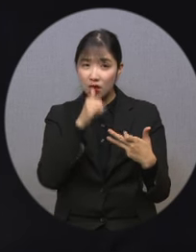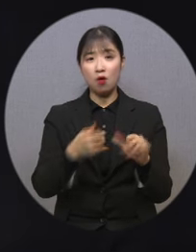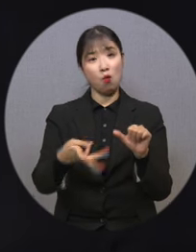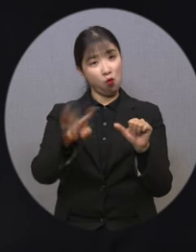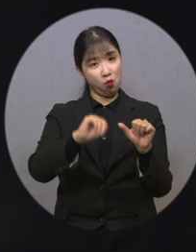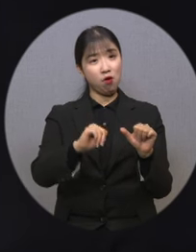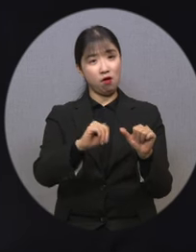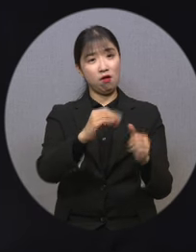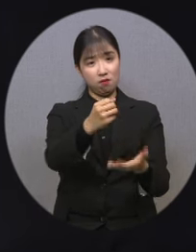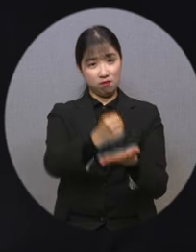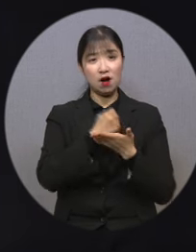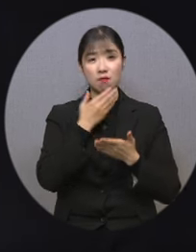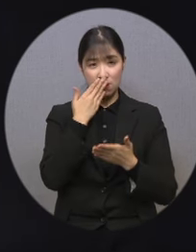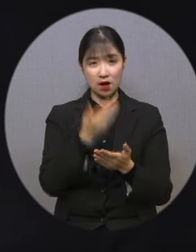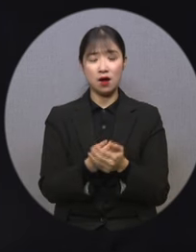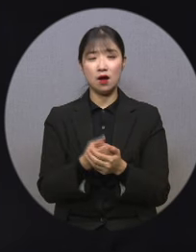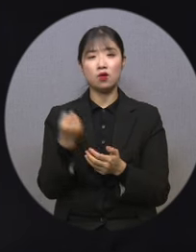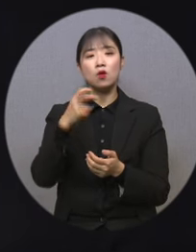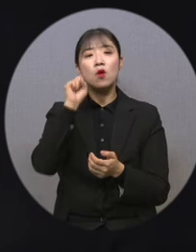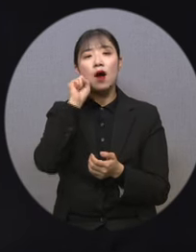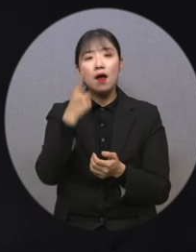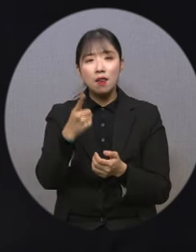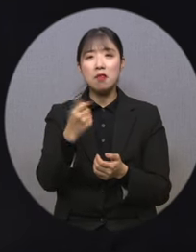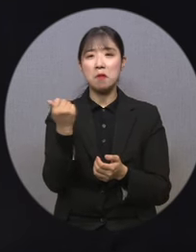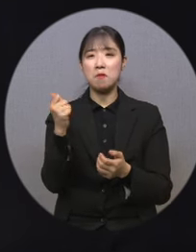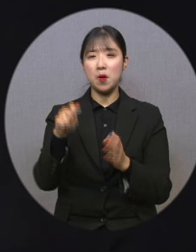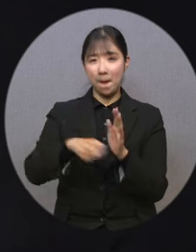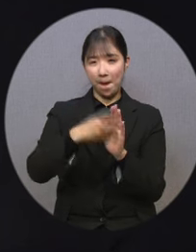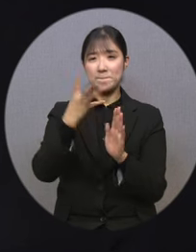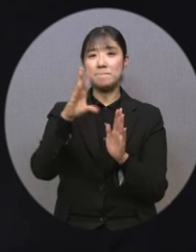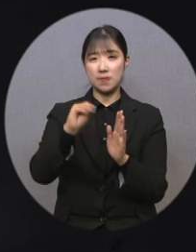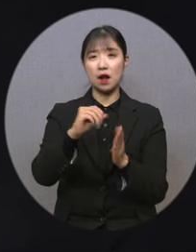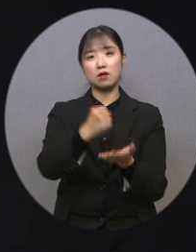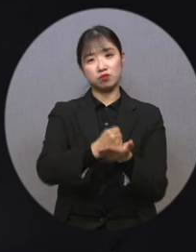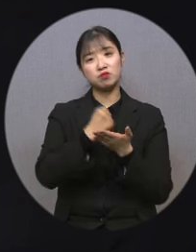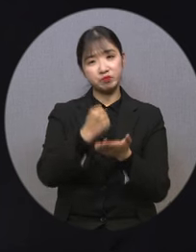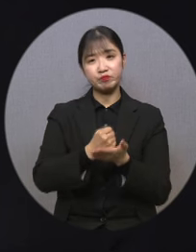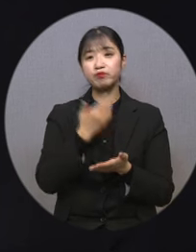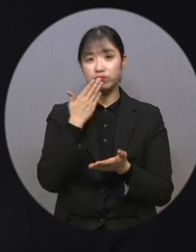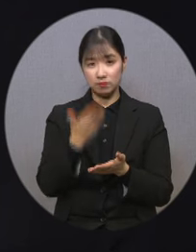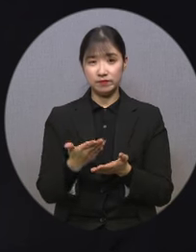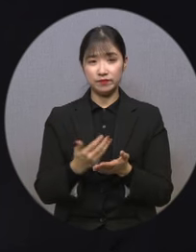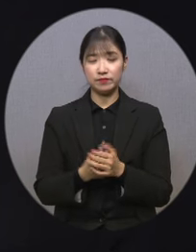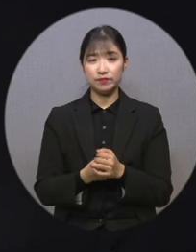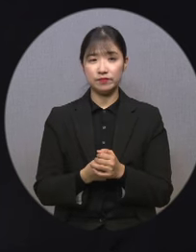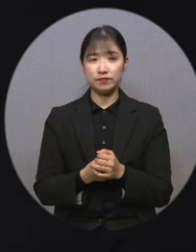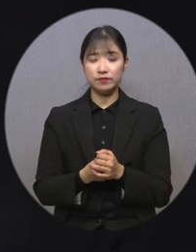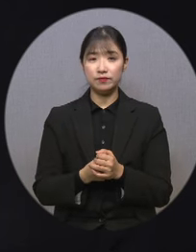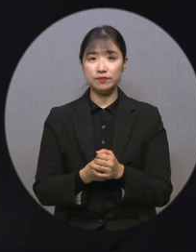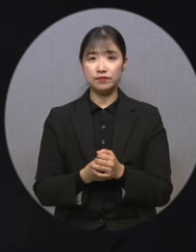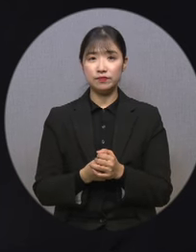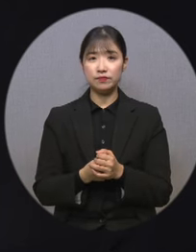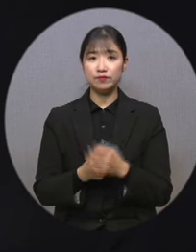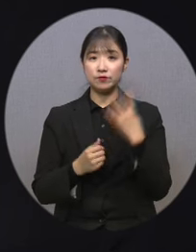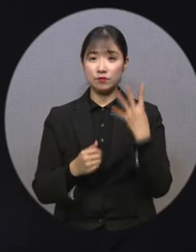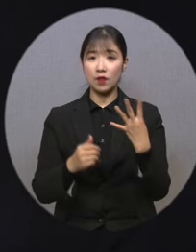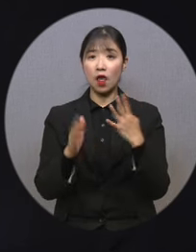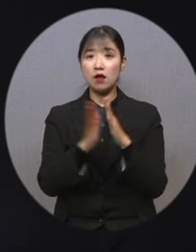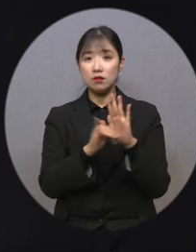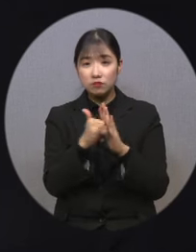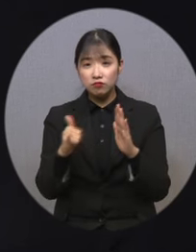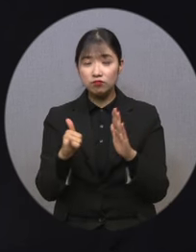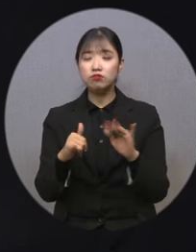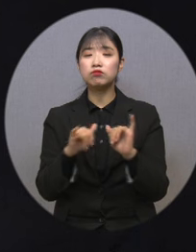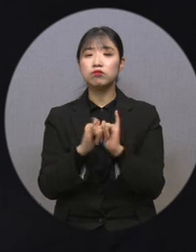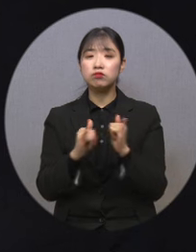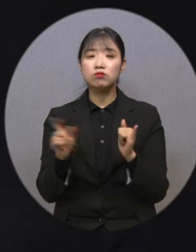도르죠. 한 달에 몇백만 원씩 도릅니다. 한 600만 원 뭐 이렇게 도르죠. 네 식구 있는